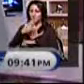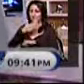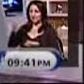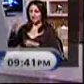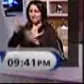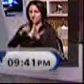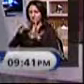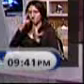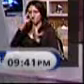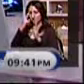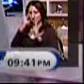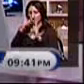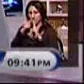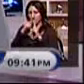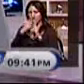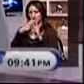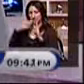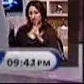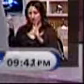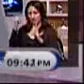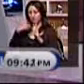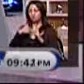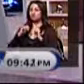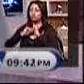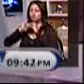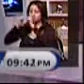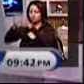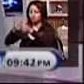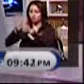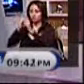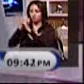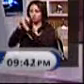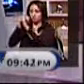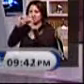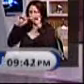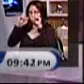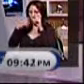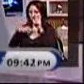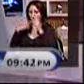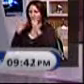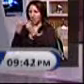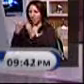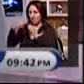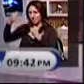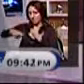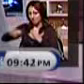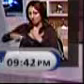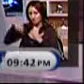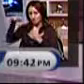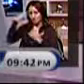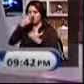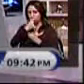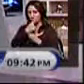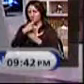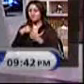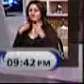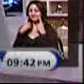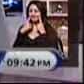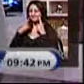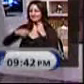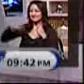مع قوى ثوريه واسماء. انا رحت ليا صوره وانا بكلمه وانا بسلم عليه، اول مره شفته بقى الرئيس واحنا بنضحك كده